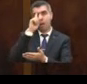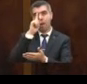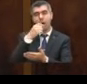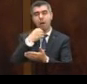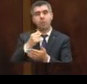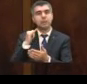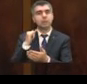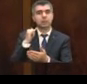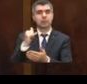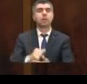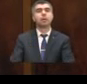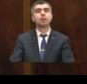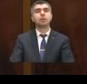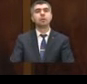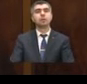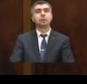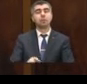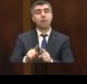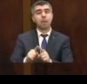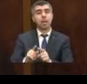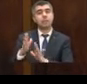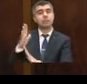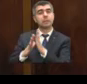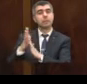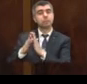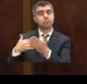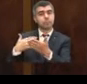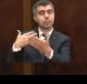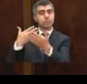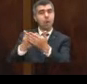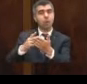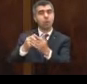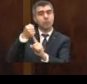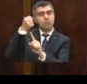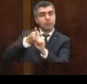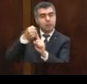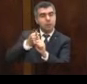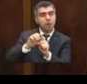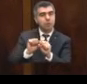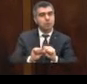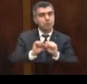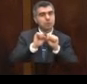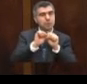عدة أكدت صمود اقتصادنا الوطني بفعل الإصلاحات والجهود المبذولة لتطوير وتنويع